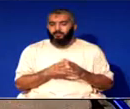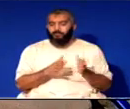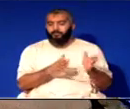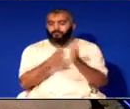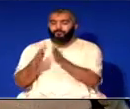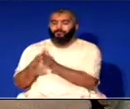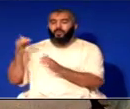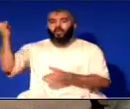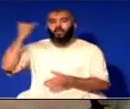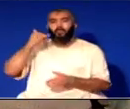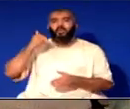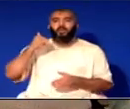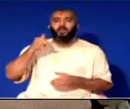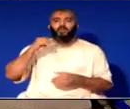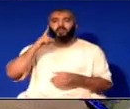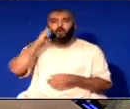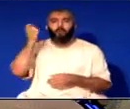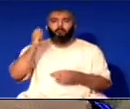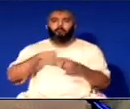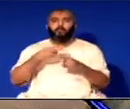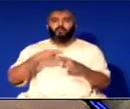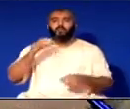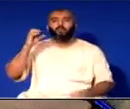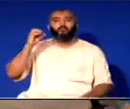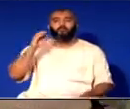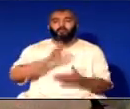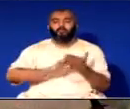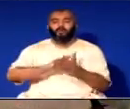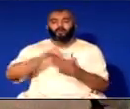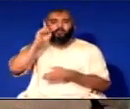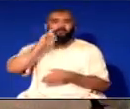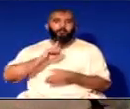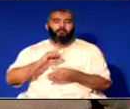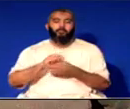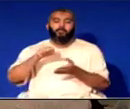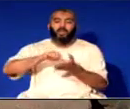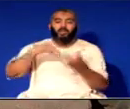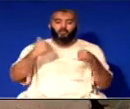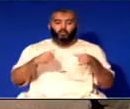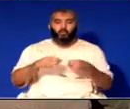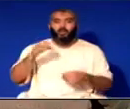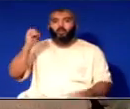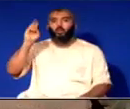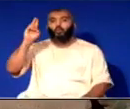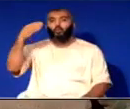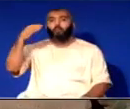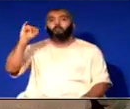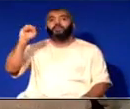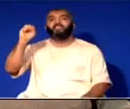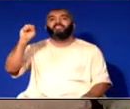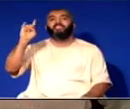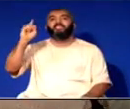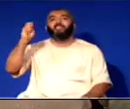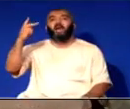إسحاق من العاصمة. السلام أم إسحاق من العاصمة، السلام عليكم ورحمة الله. مرحبا